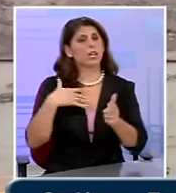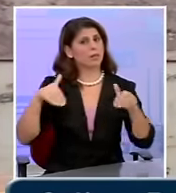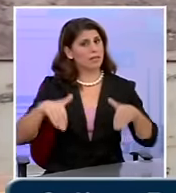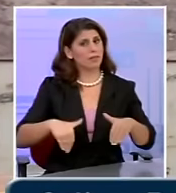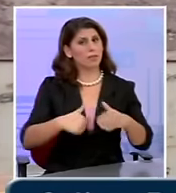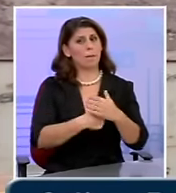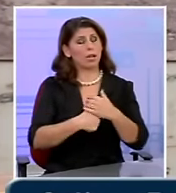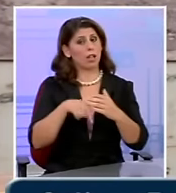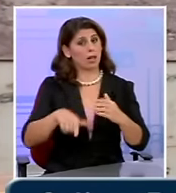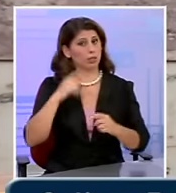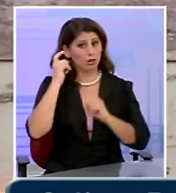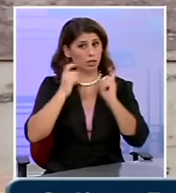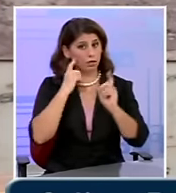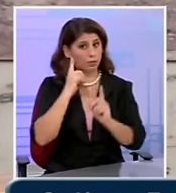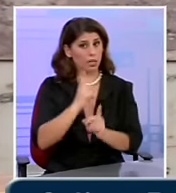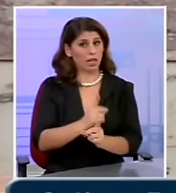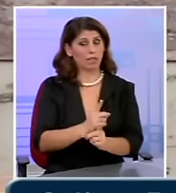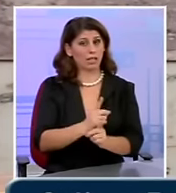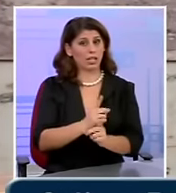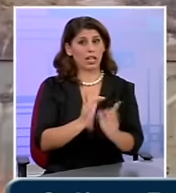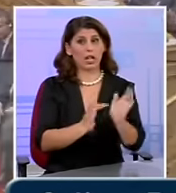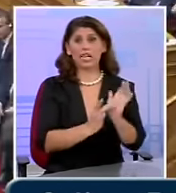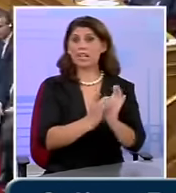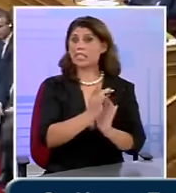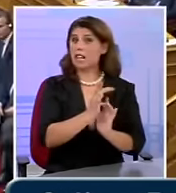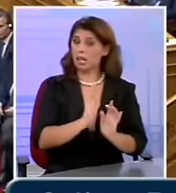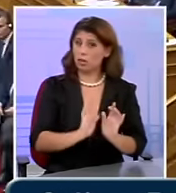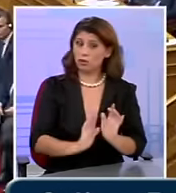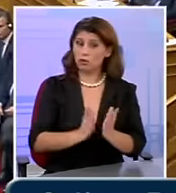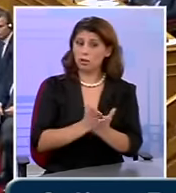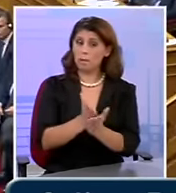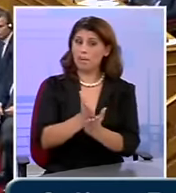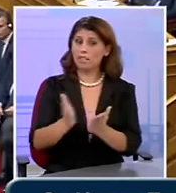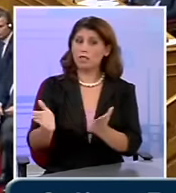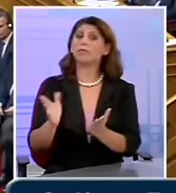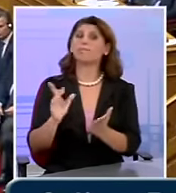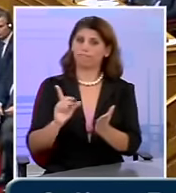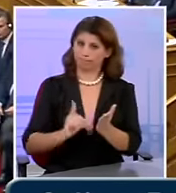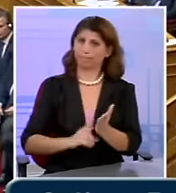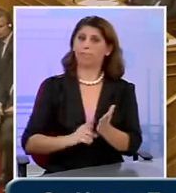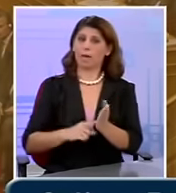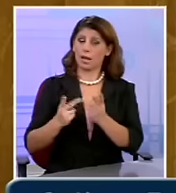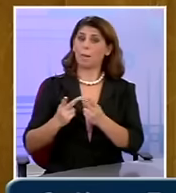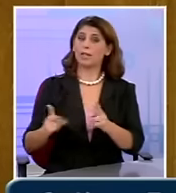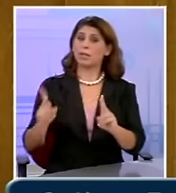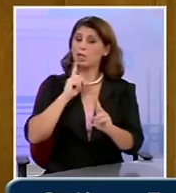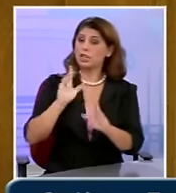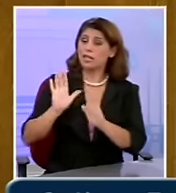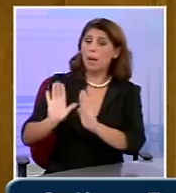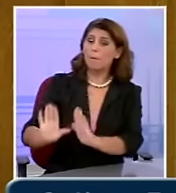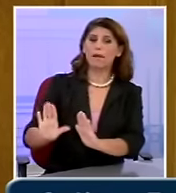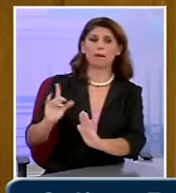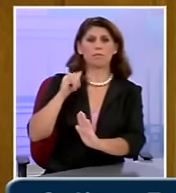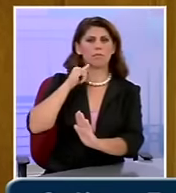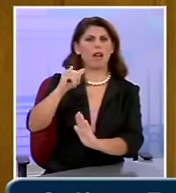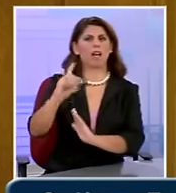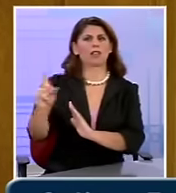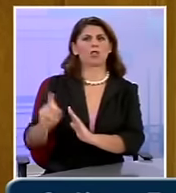εδώ σκέφτομαι ιδιαίτερα τους χριστιανούς στη Μέση Ανατολή, που πρέπει να τους επιτρέψουμε να παραμείνουν εκεί που πάντα